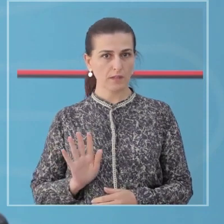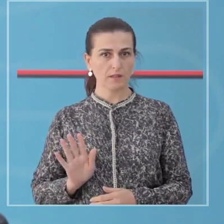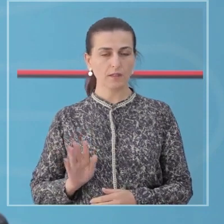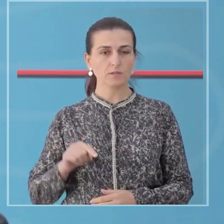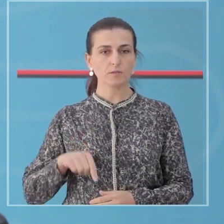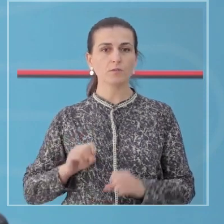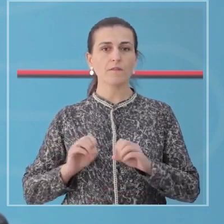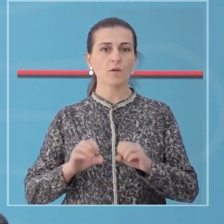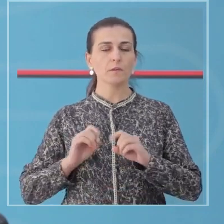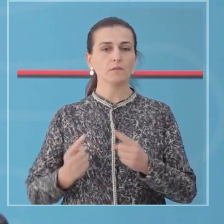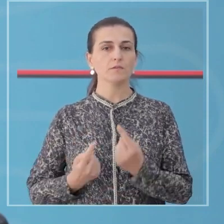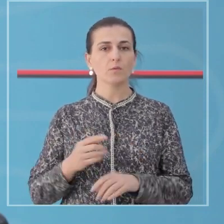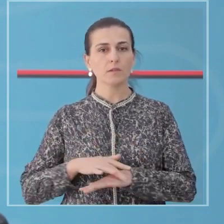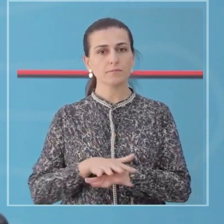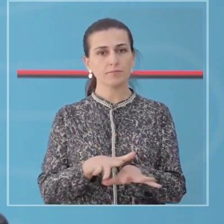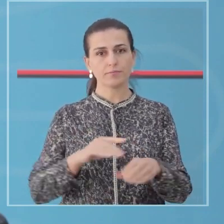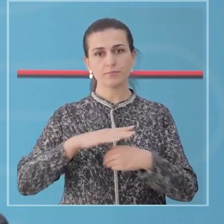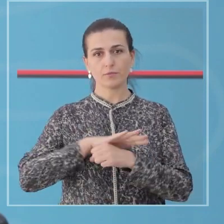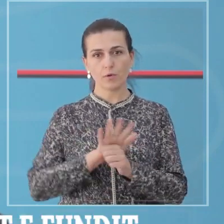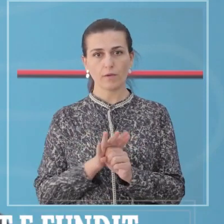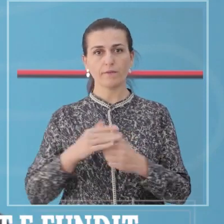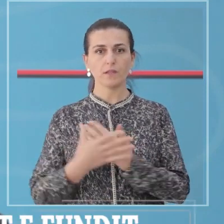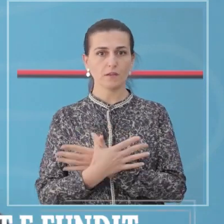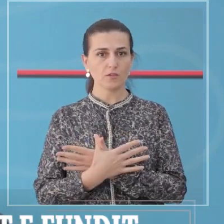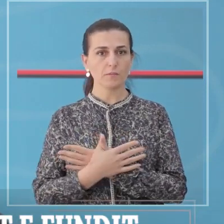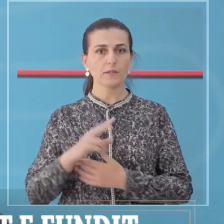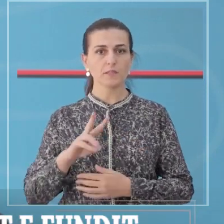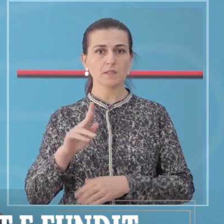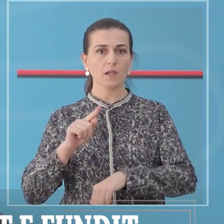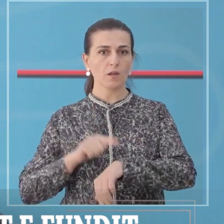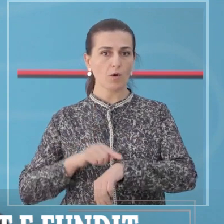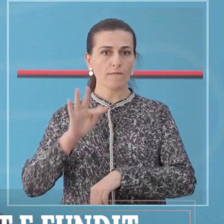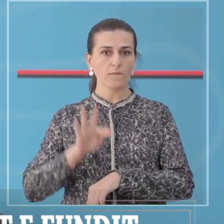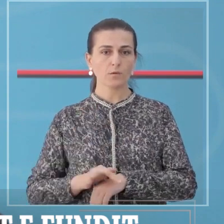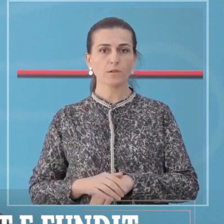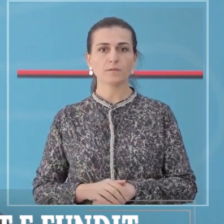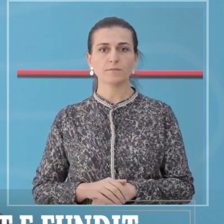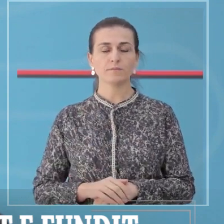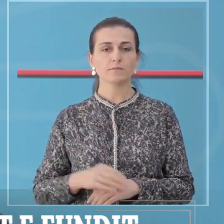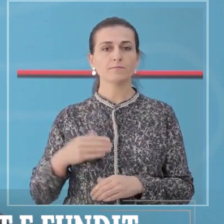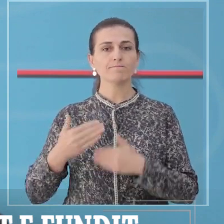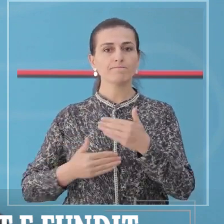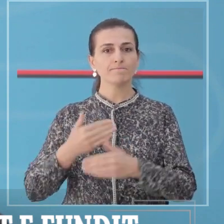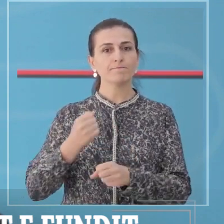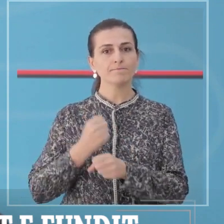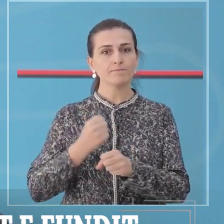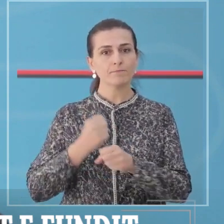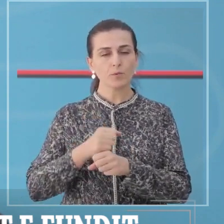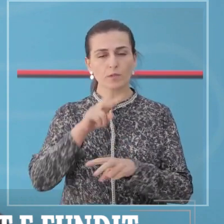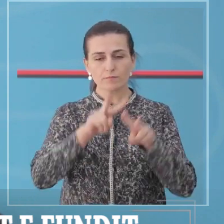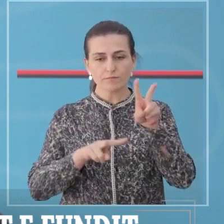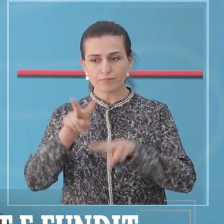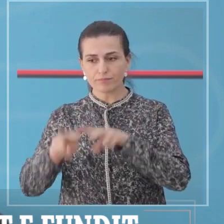Përshëndetje, ju informojmë për situatën epidemiologjike të COVID-19 në Shqipëri në 24 orët e fundit. Vazhdon puna intensive